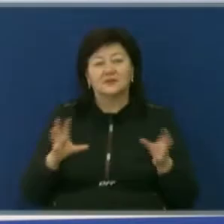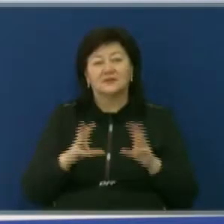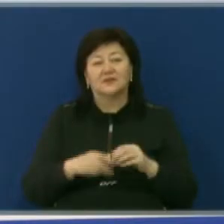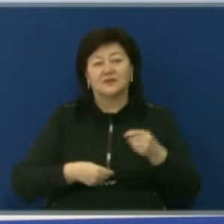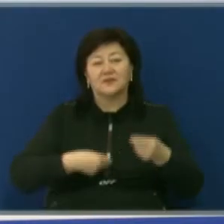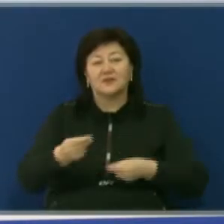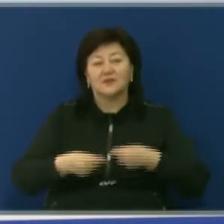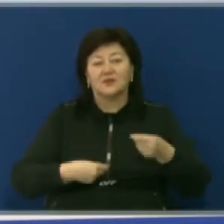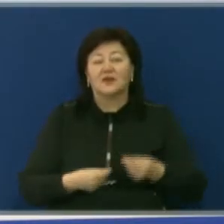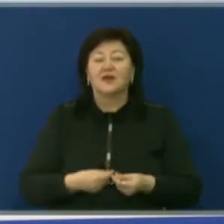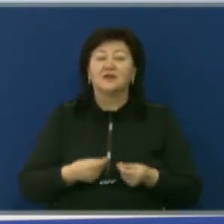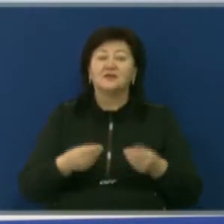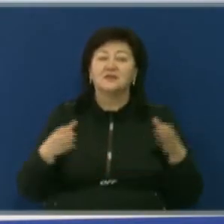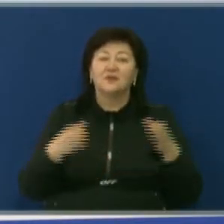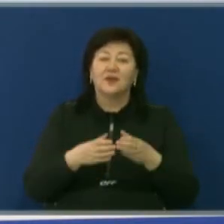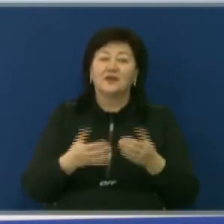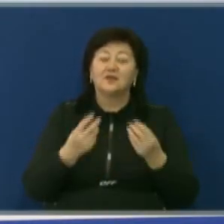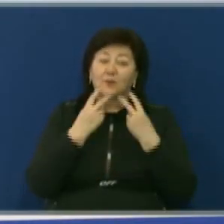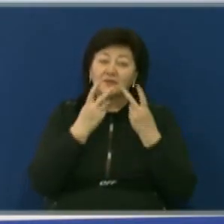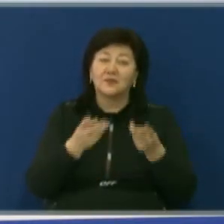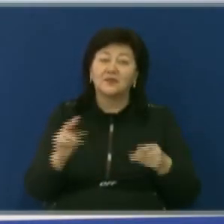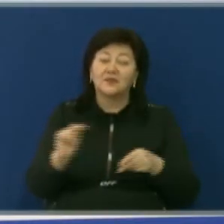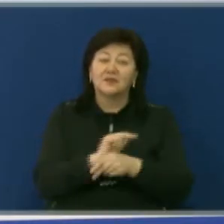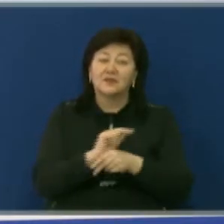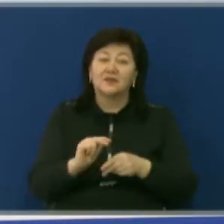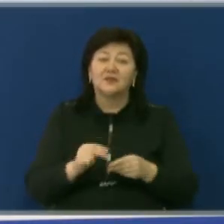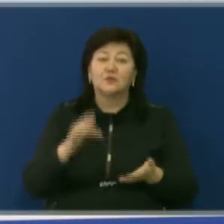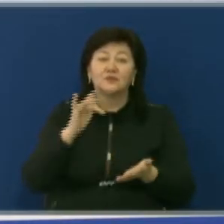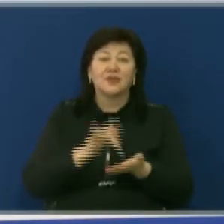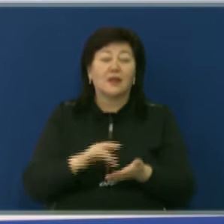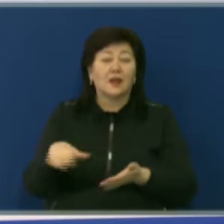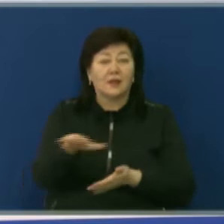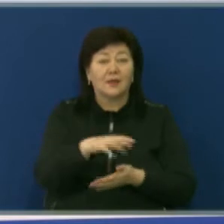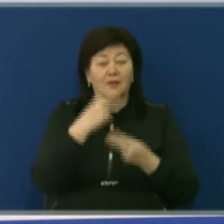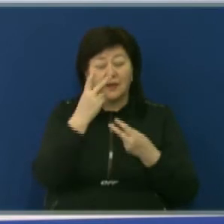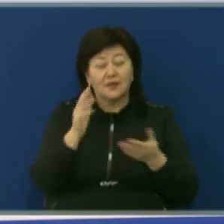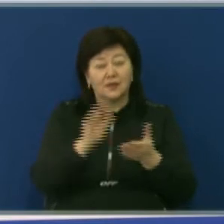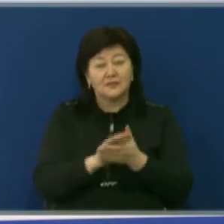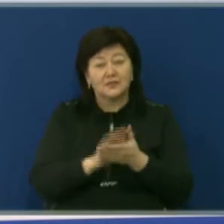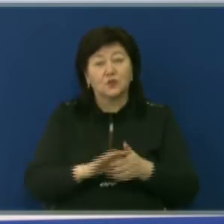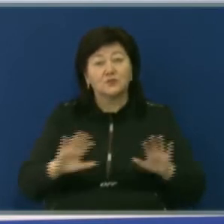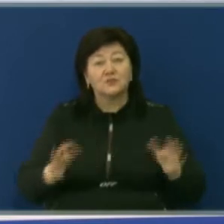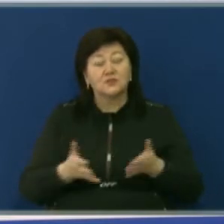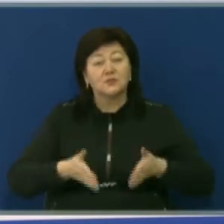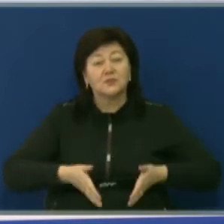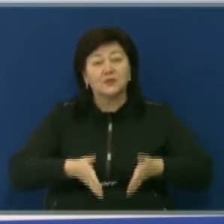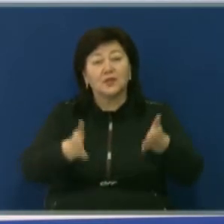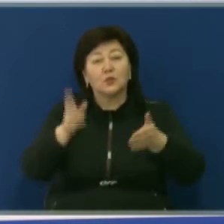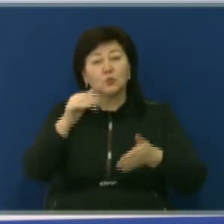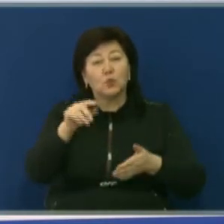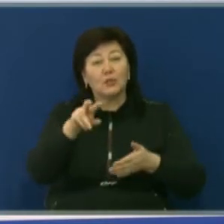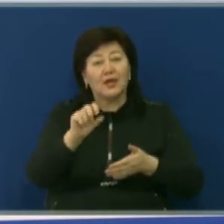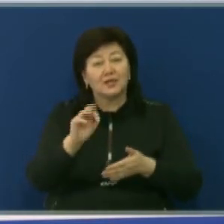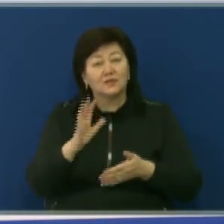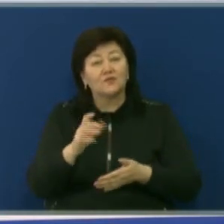руководителями соответствующих служб осмотрел ход реконструкции Центрального парка и ознакомился с ситуацией на дорогах по улице Дулатова и